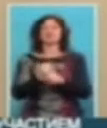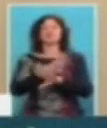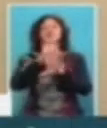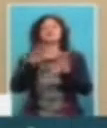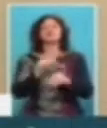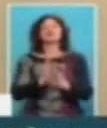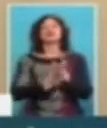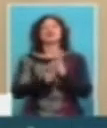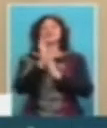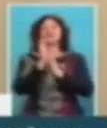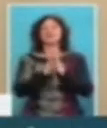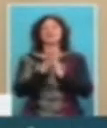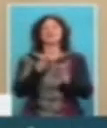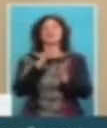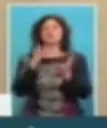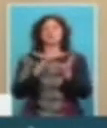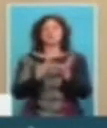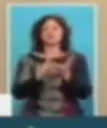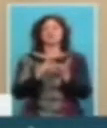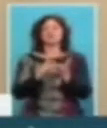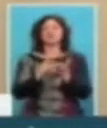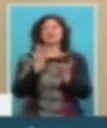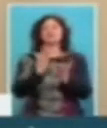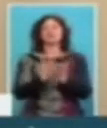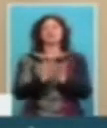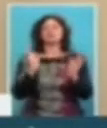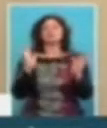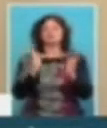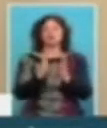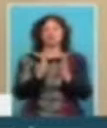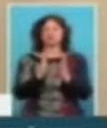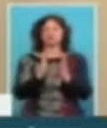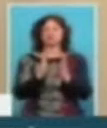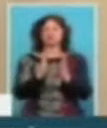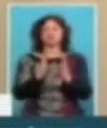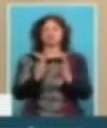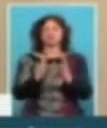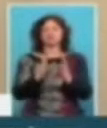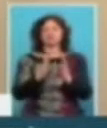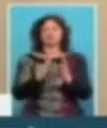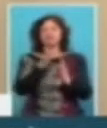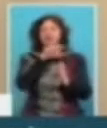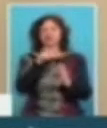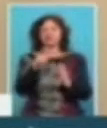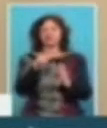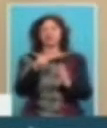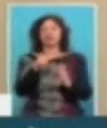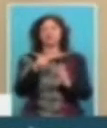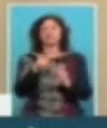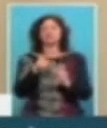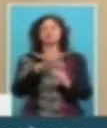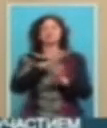в городской среде имеют меньший жизненный цикл, потому что обратно же на него влияют все